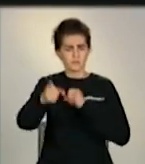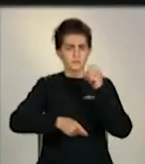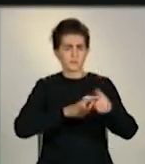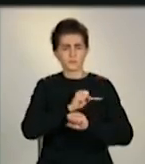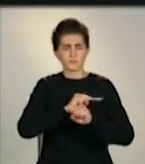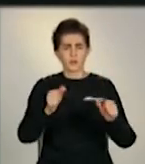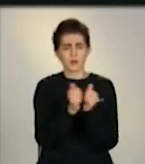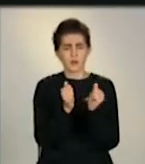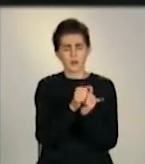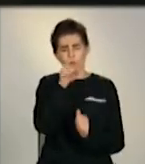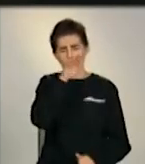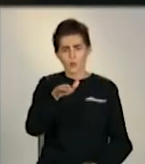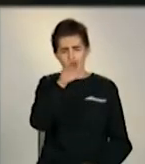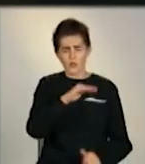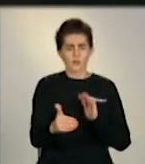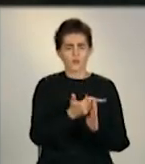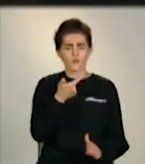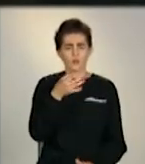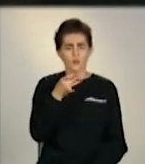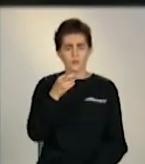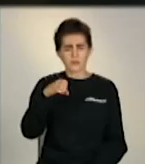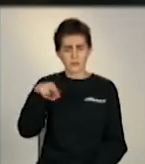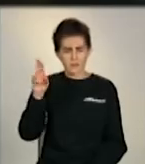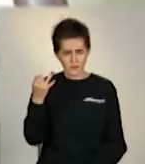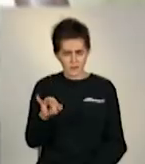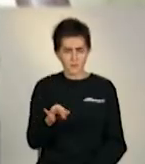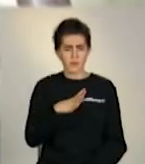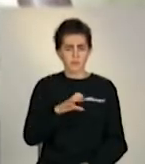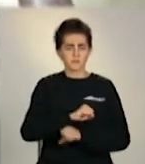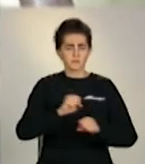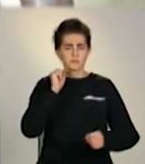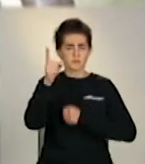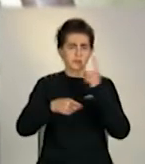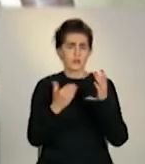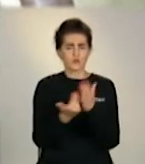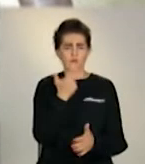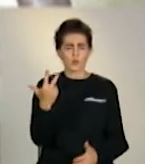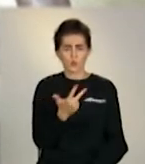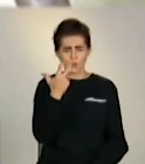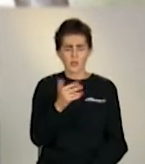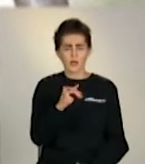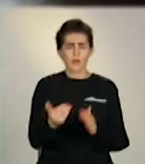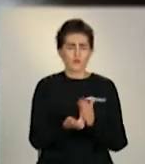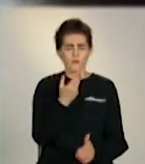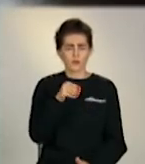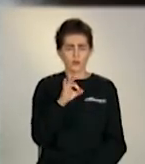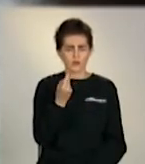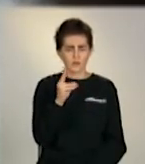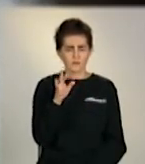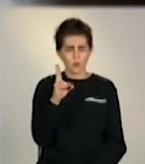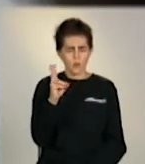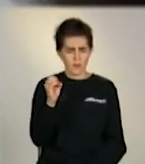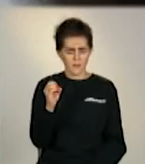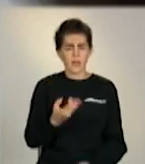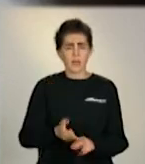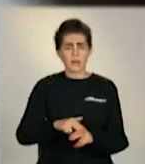околицях Луганського та Новгородського, гранати полетіли у бік Новотроїцького та Новотошківського.